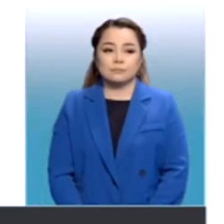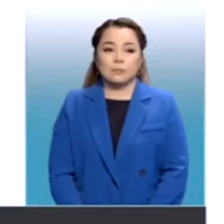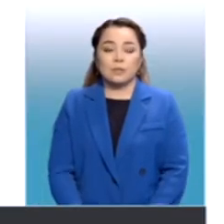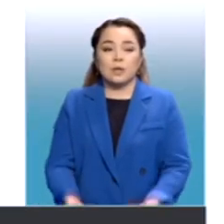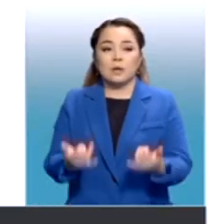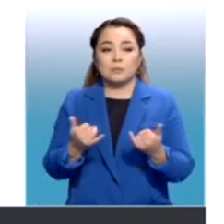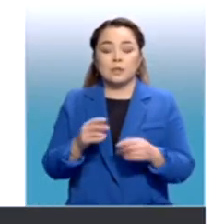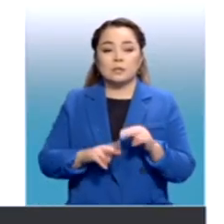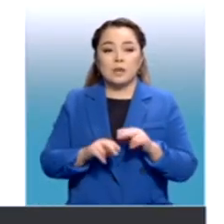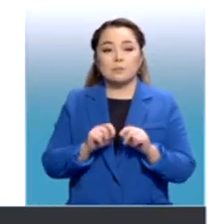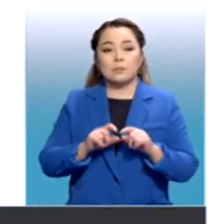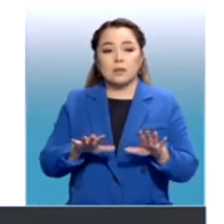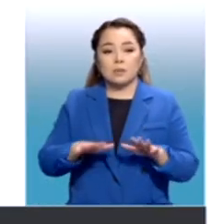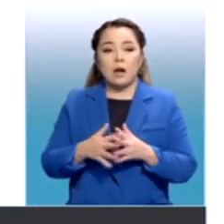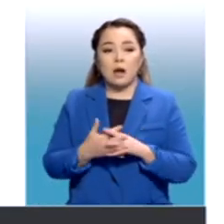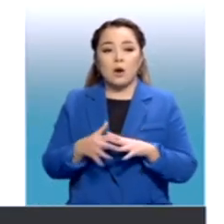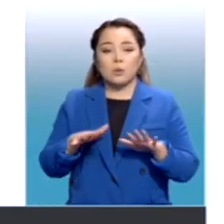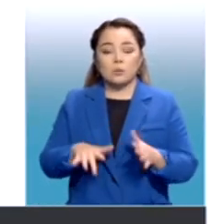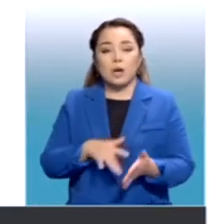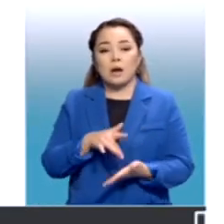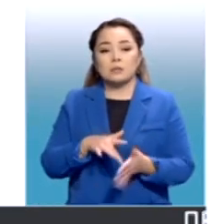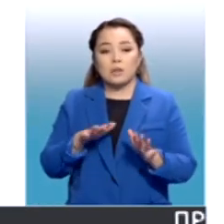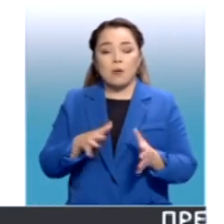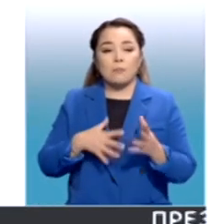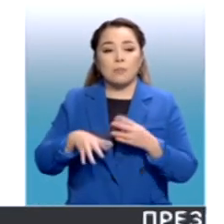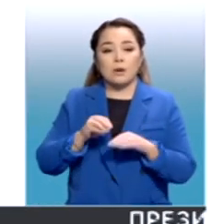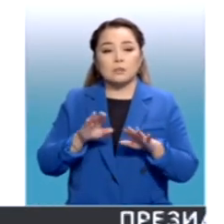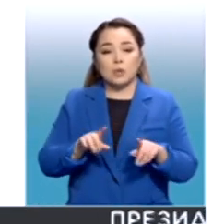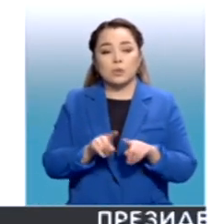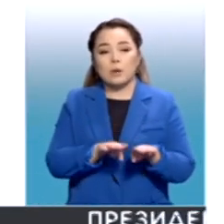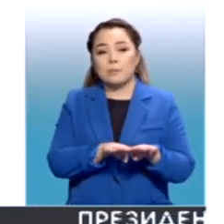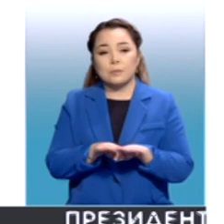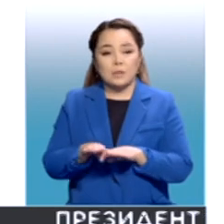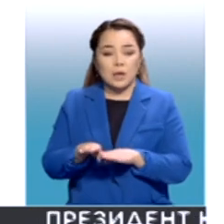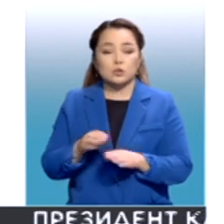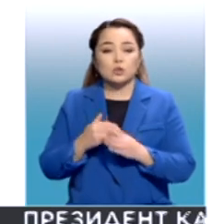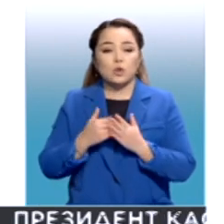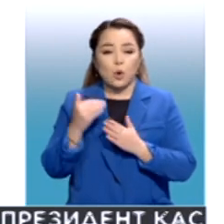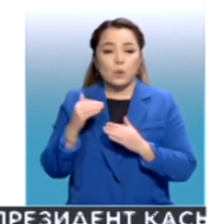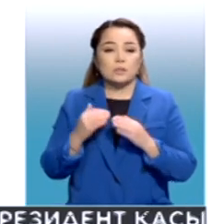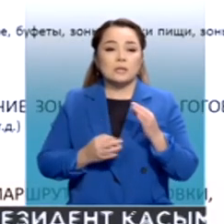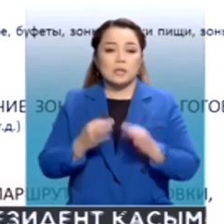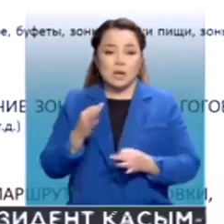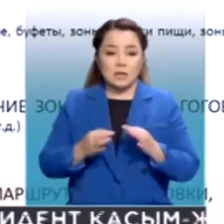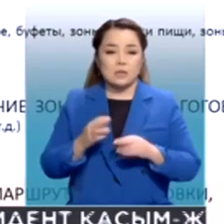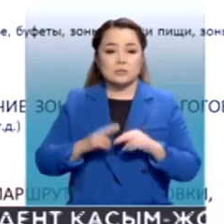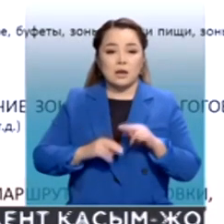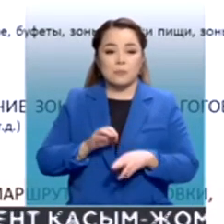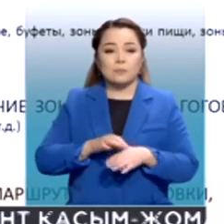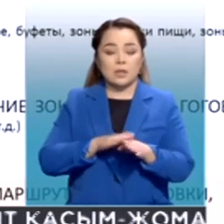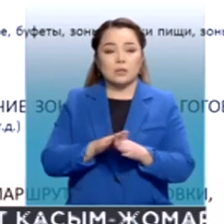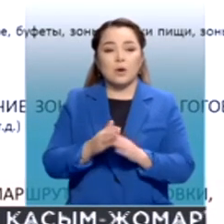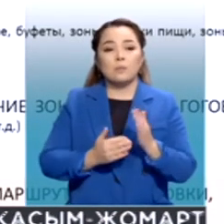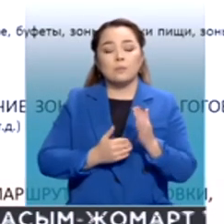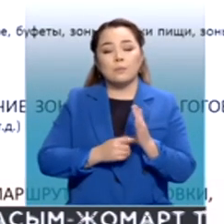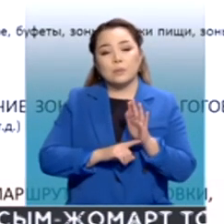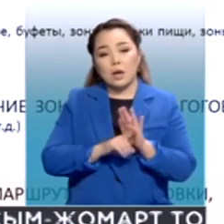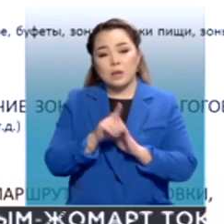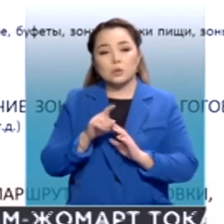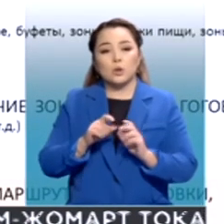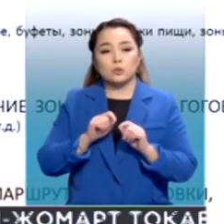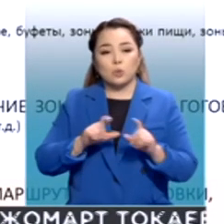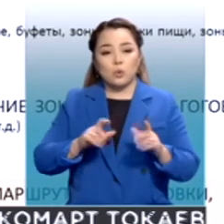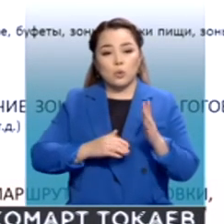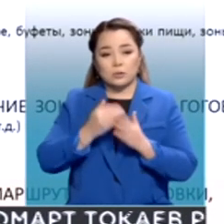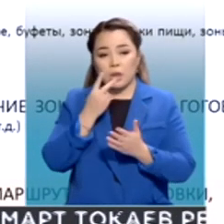Қазіргі салынатын мектептер ауылда да, қалада да, барлық жерде бірдей жоғары стандартпен салынатын болады. Бастауыш және жоғары сынып оқушылары